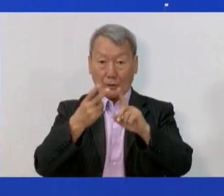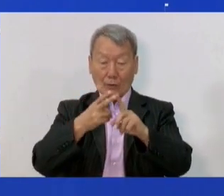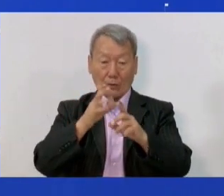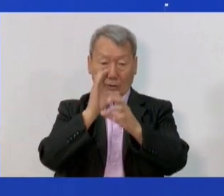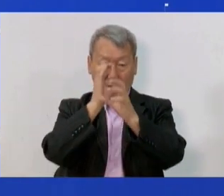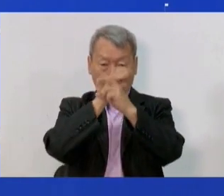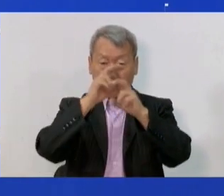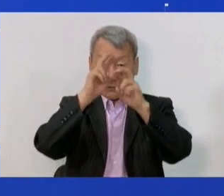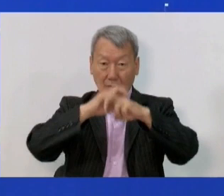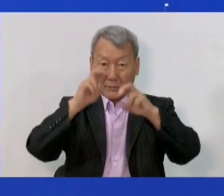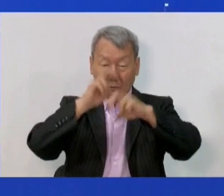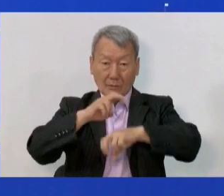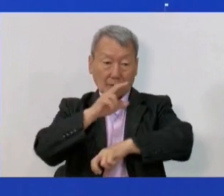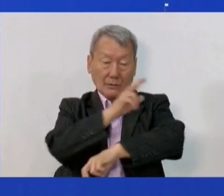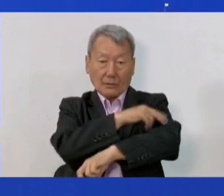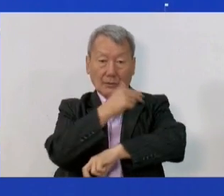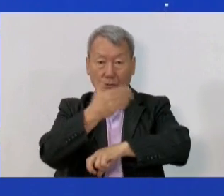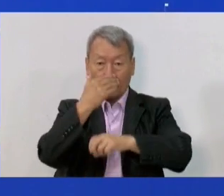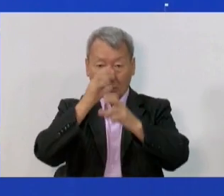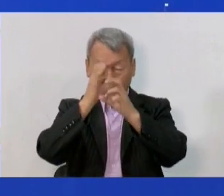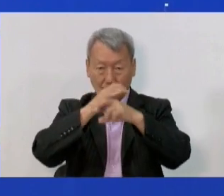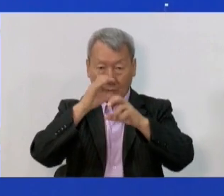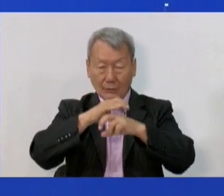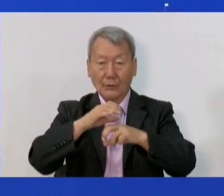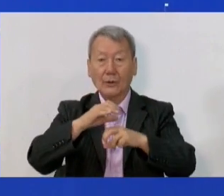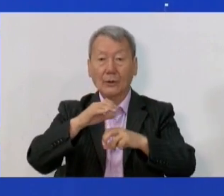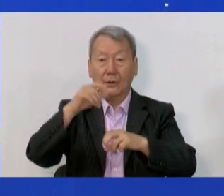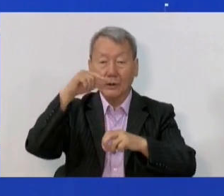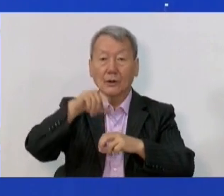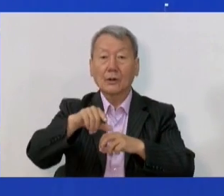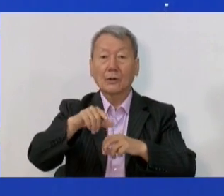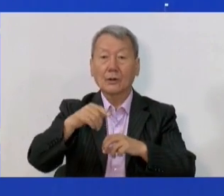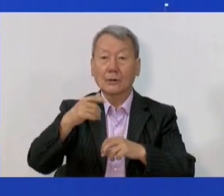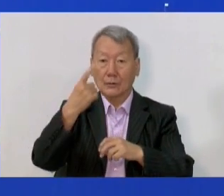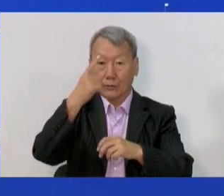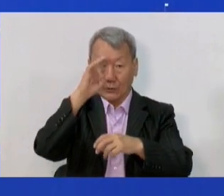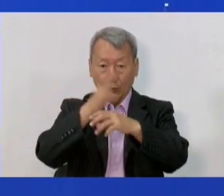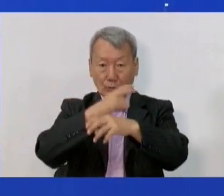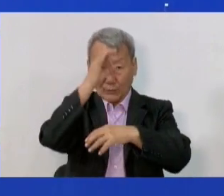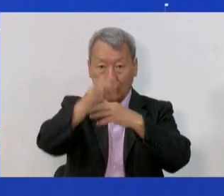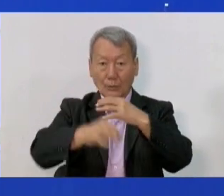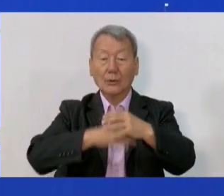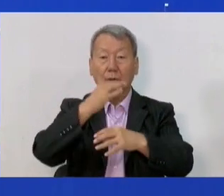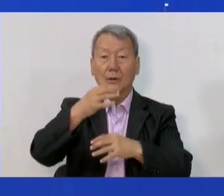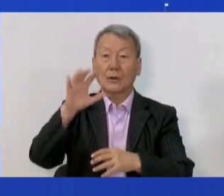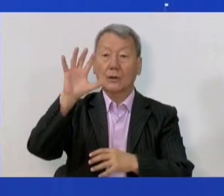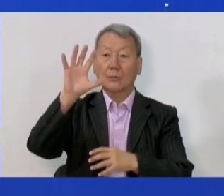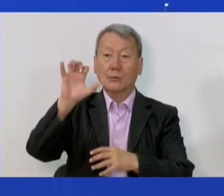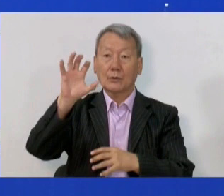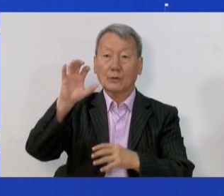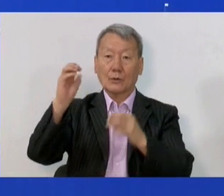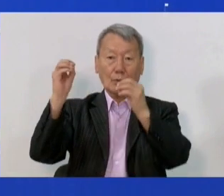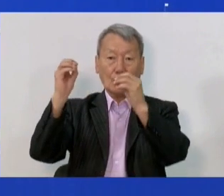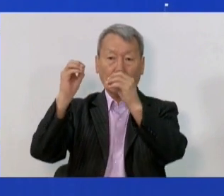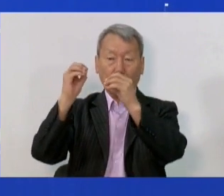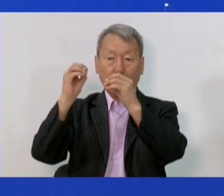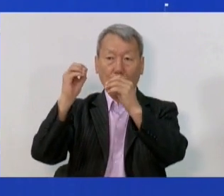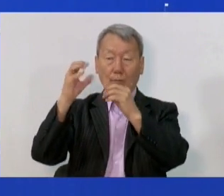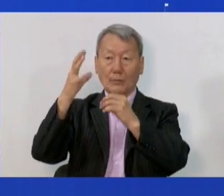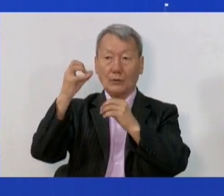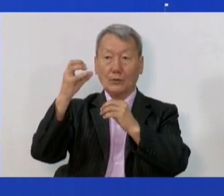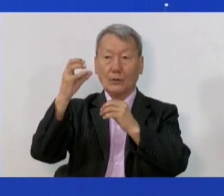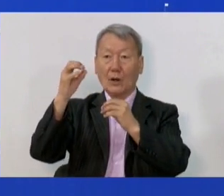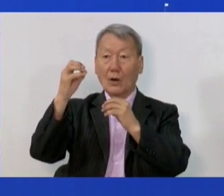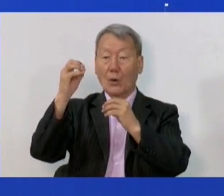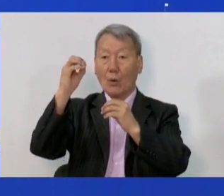эпидемиологиялық тастықталған ұчырлардың саны 1 сұтқа үшінде 516-ны түзді.